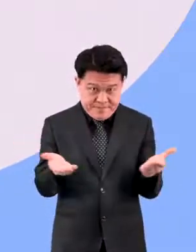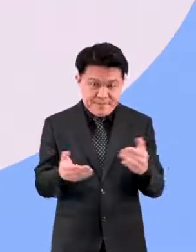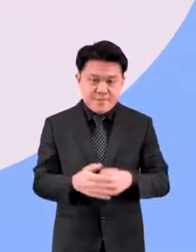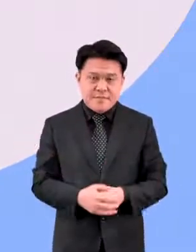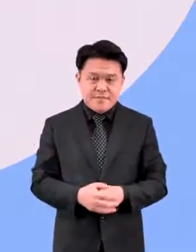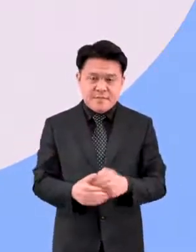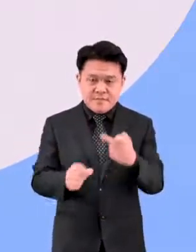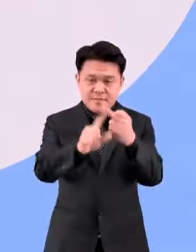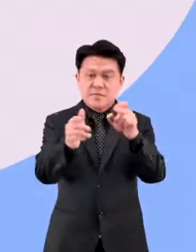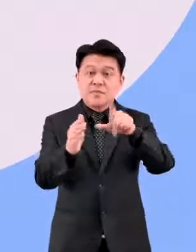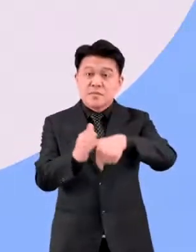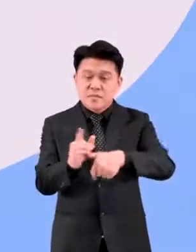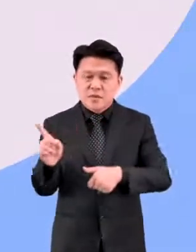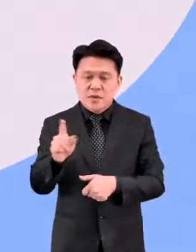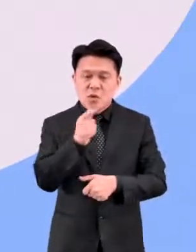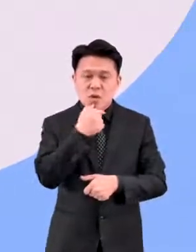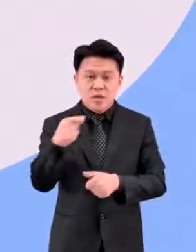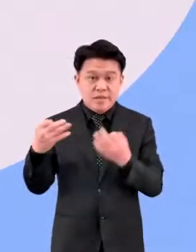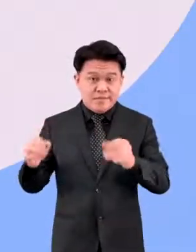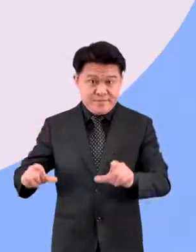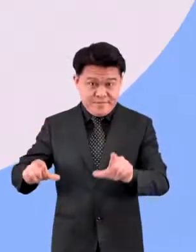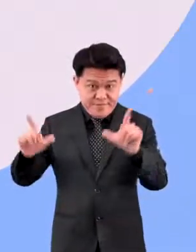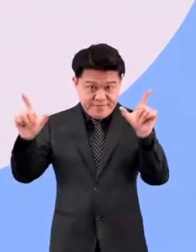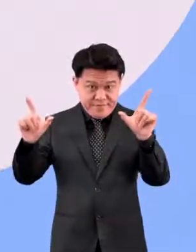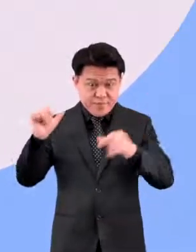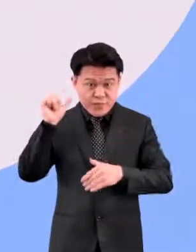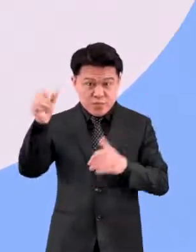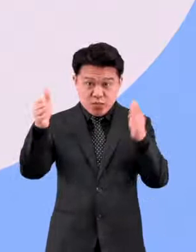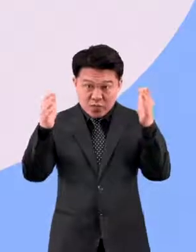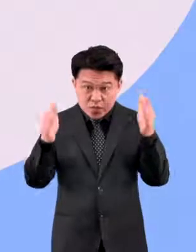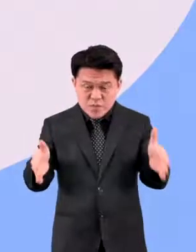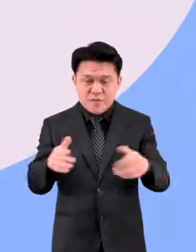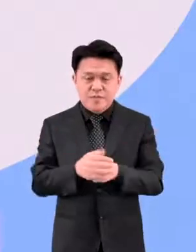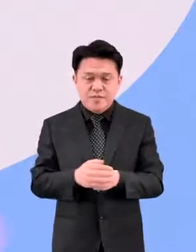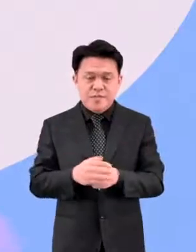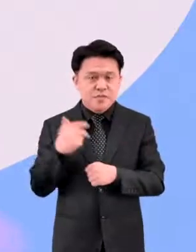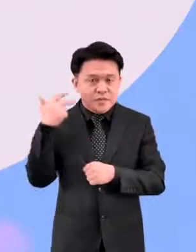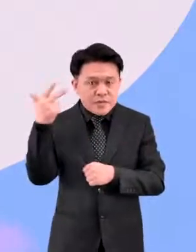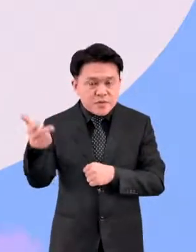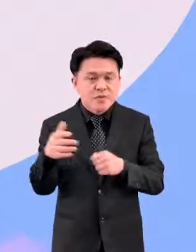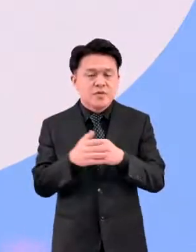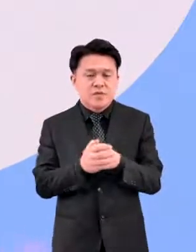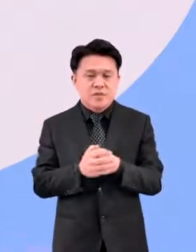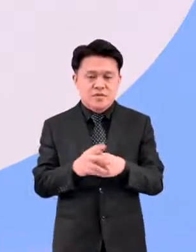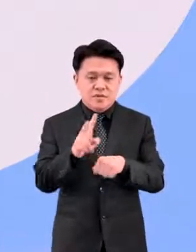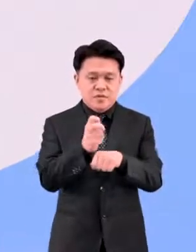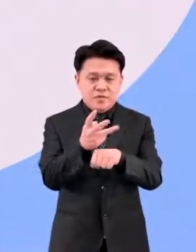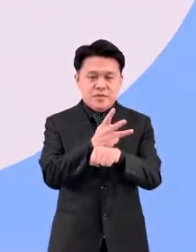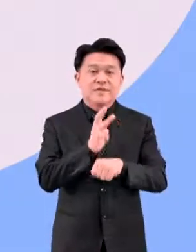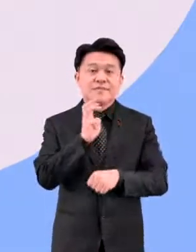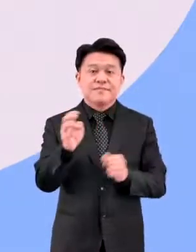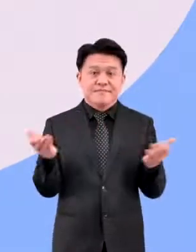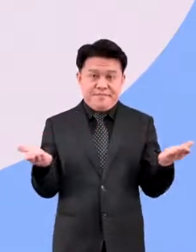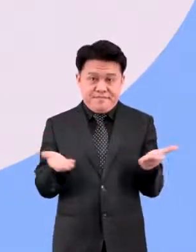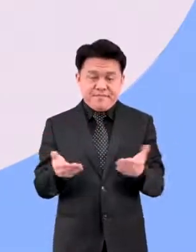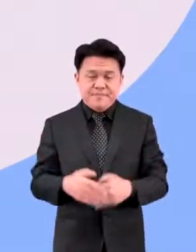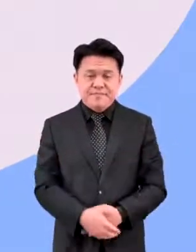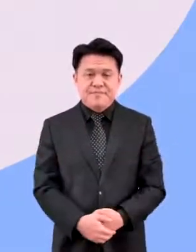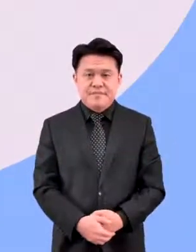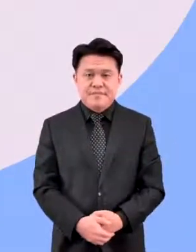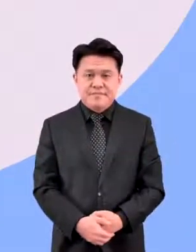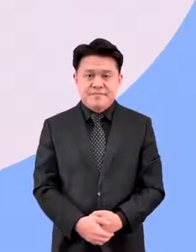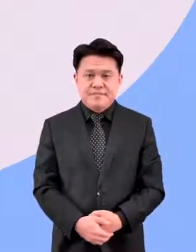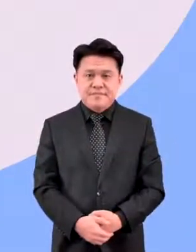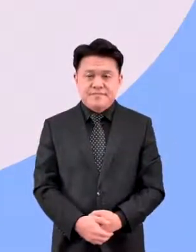25시간을 일합니다. 12월에는 월요일부터 금요일까지 5일 동안 일주일에 23시간